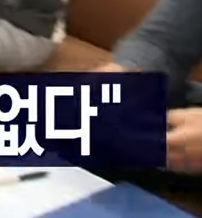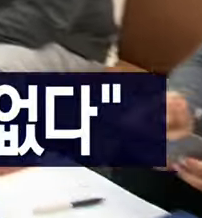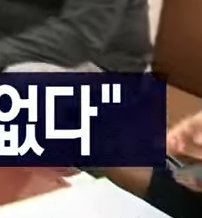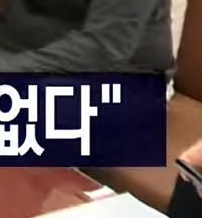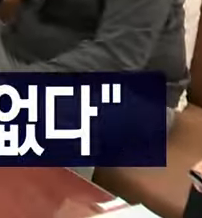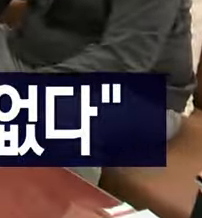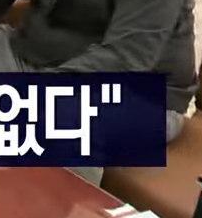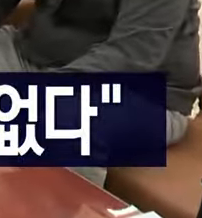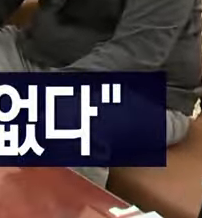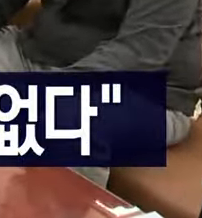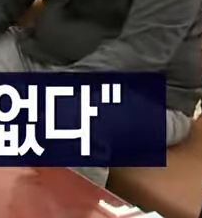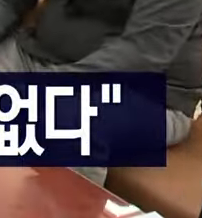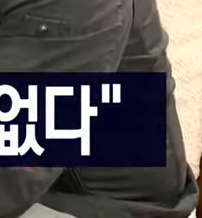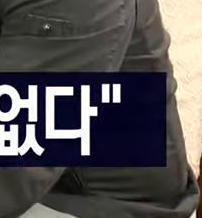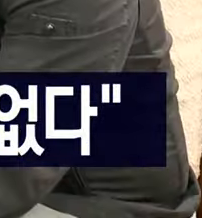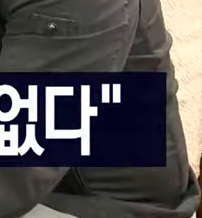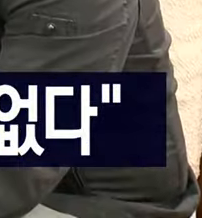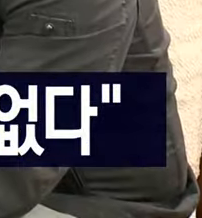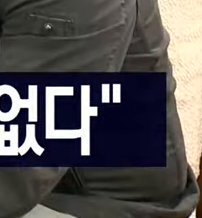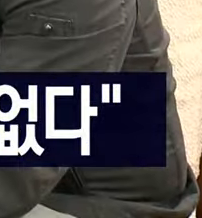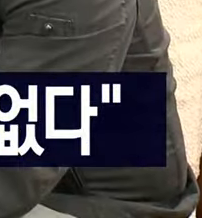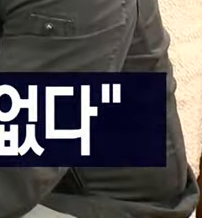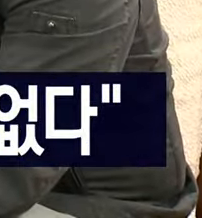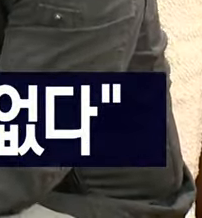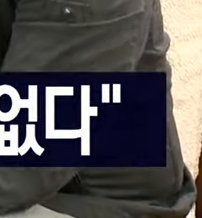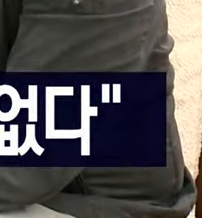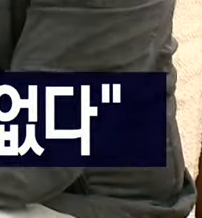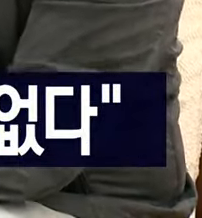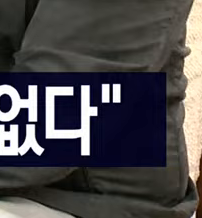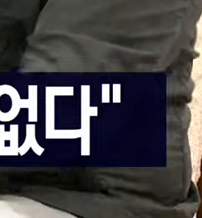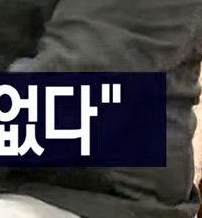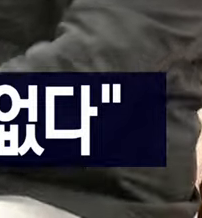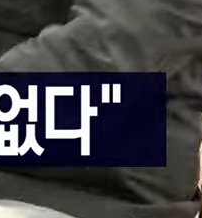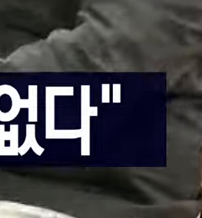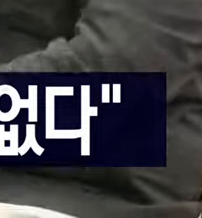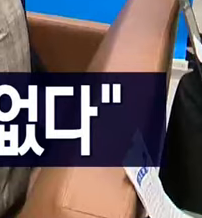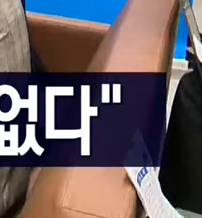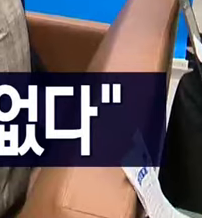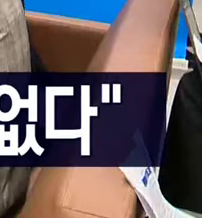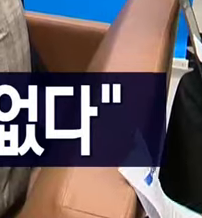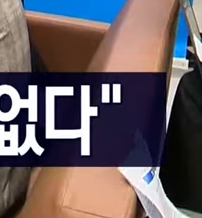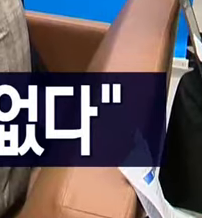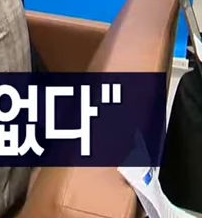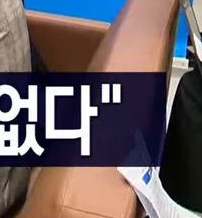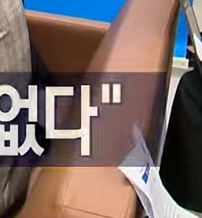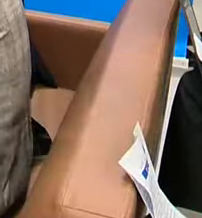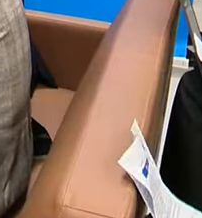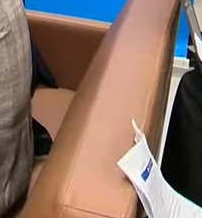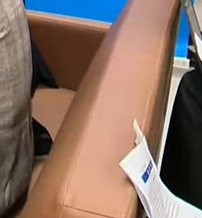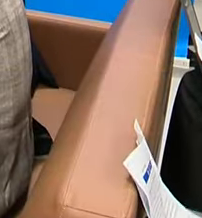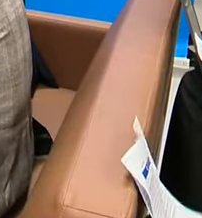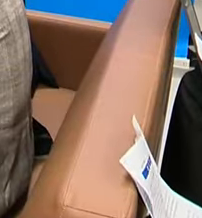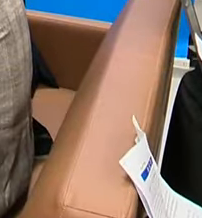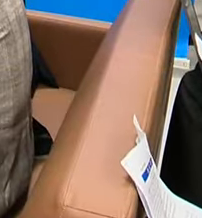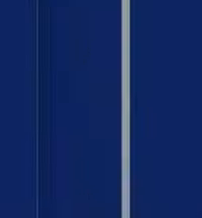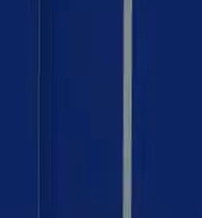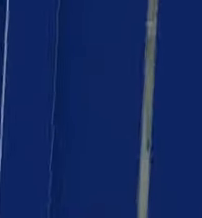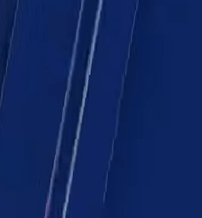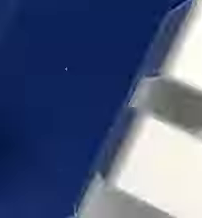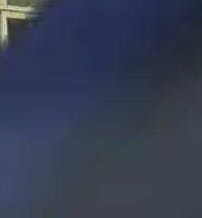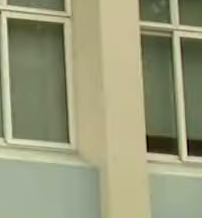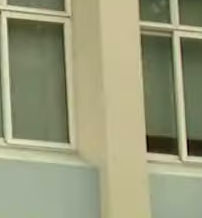김영록 지사가 전남 의과대 신설과 관련해 공모 방침을 재확인했습니다. 불참을 선언한 순천대 등은 설득해 나가겠다는 입장입니다.